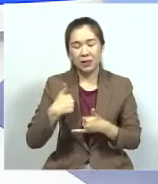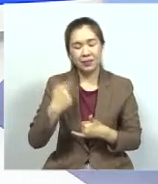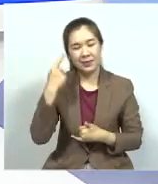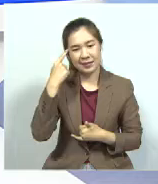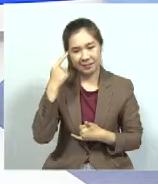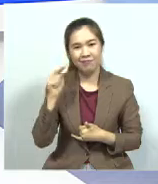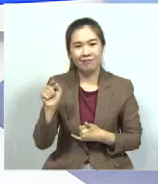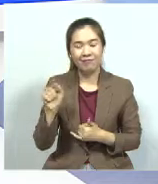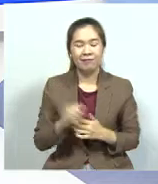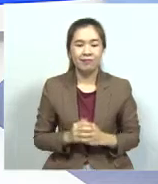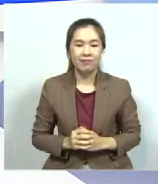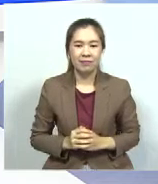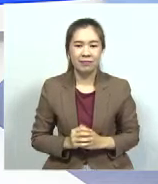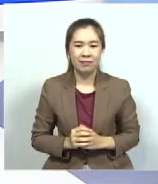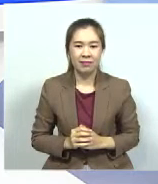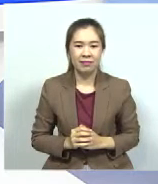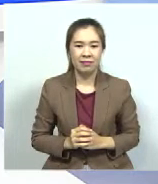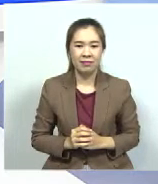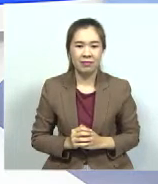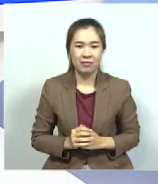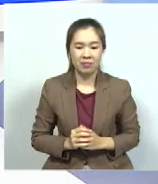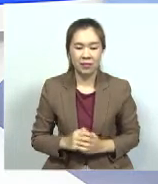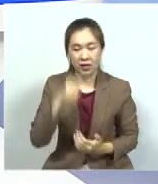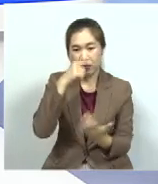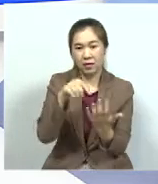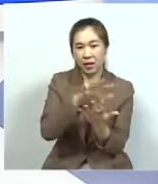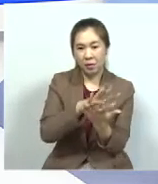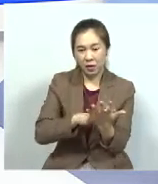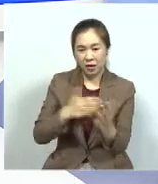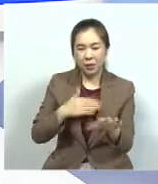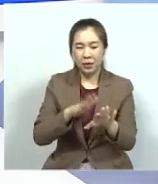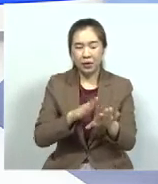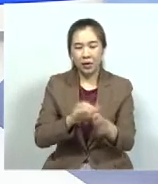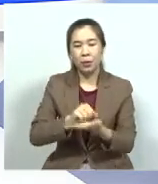ห็นใจเขาด้วยเช่นเดียวกัน ใช่ค่ะทีนี้เดี๋ยวพอเข้ามาในบ้านเราไม่มีใครกล้าเรียกแท็กซี่แล้วนะคะ